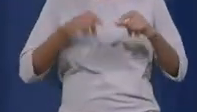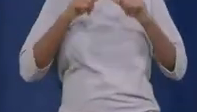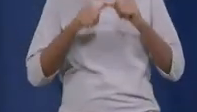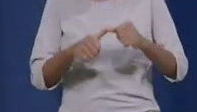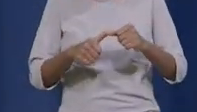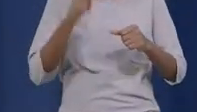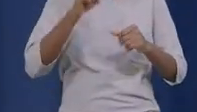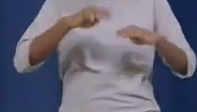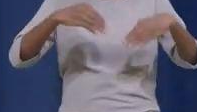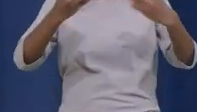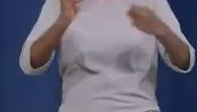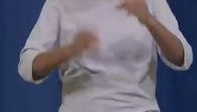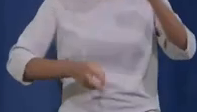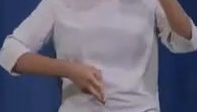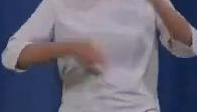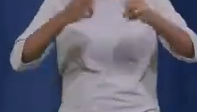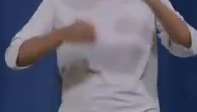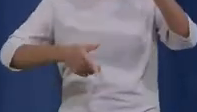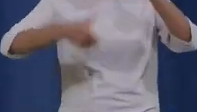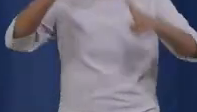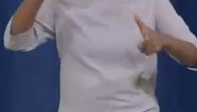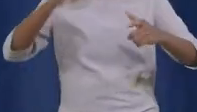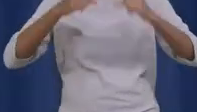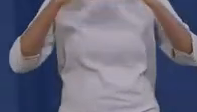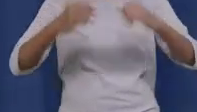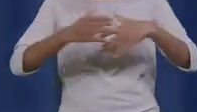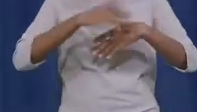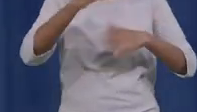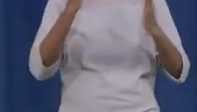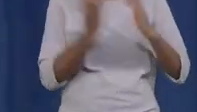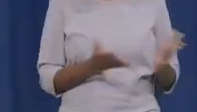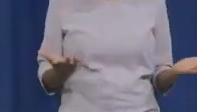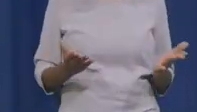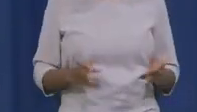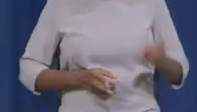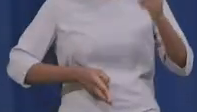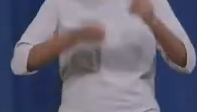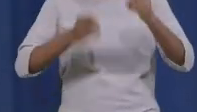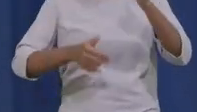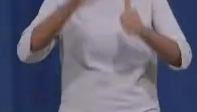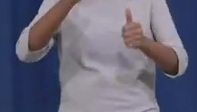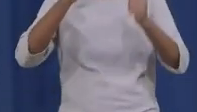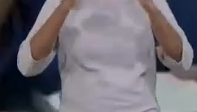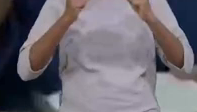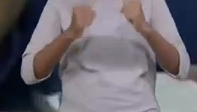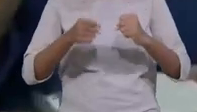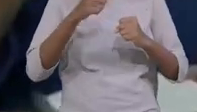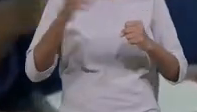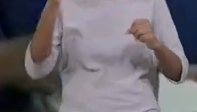Je ne sais pas quand tu ne peux pas continuer. Il les a donné une grande puissance. Après avoir quitté ici, une grande